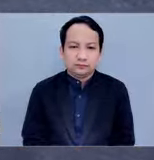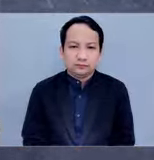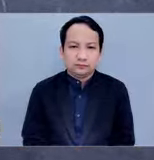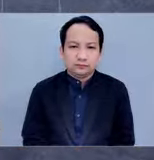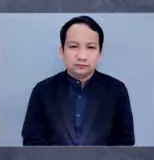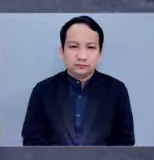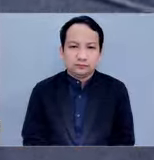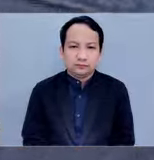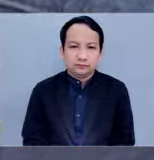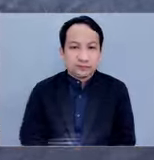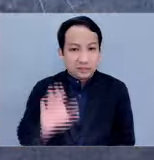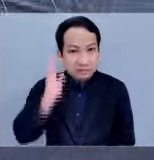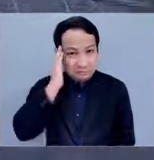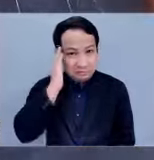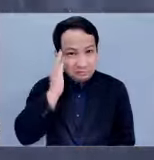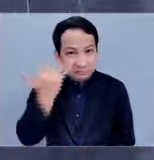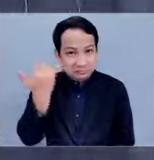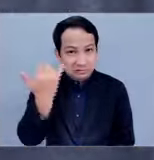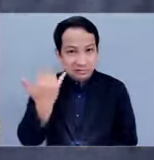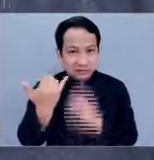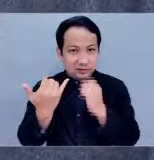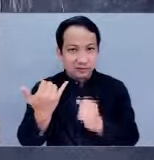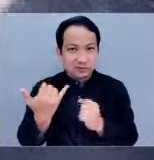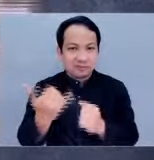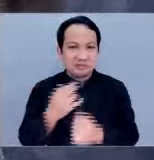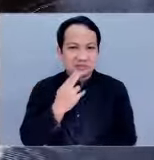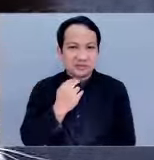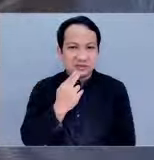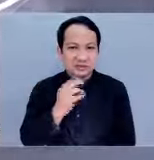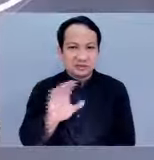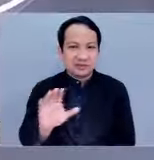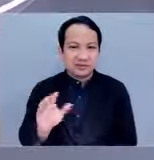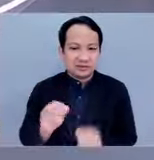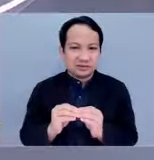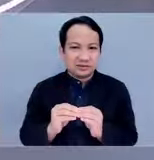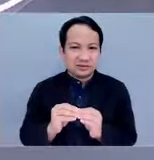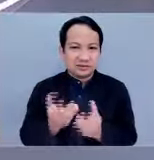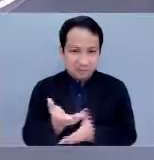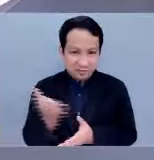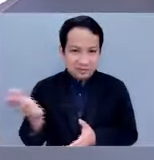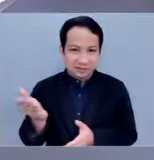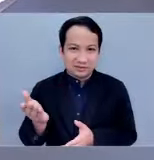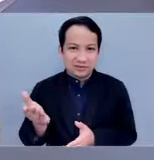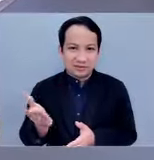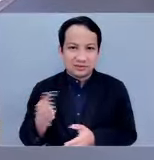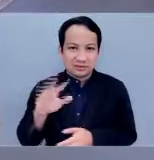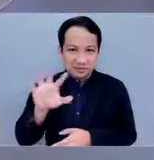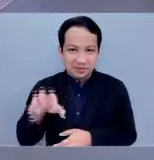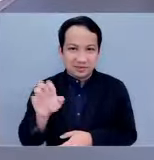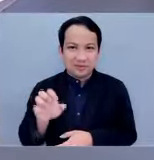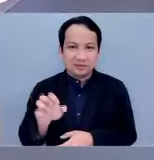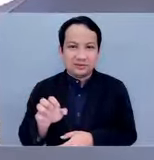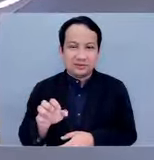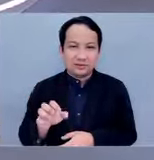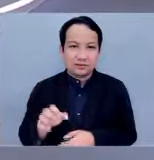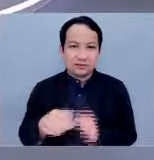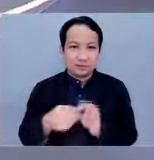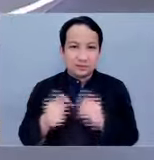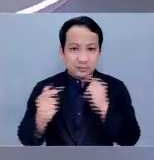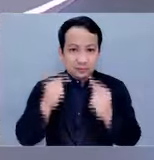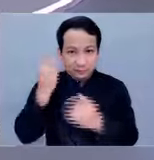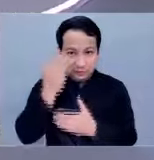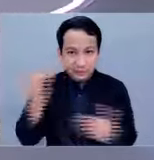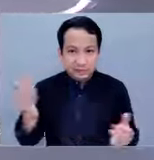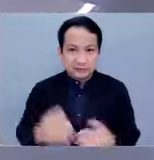niya eh, nakinukunan siya. Okay. Oh. Ang cute-cute talaga. Mga pusa, bati naman kayo. Okay, bati, bati, bati. Oh, sama kayo sa amin ha,